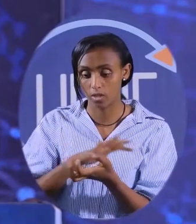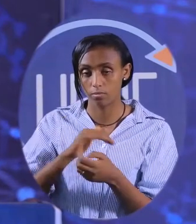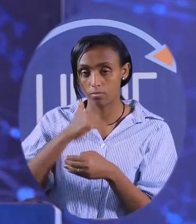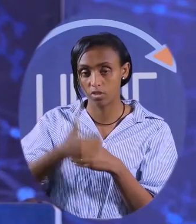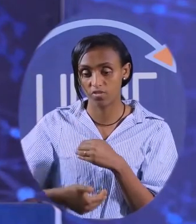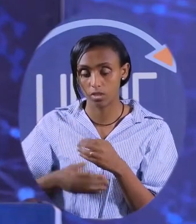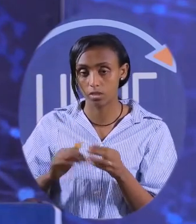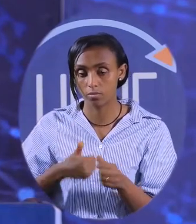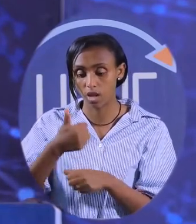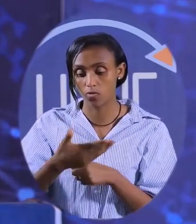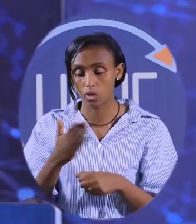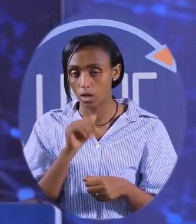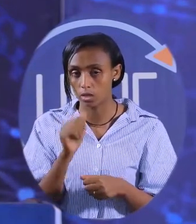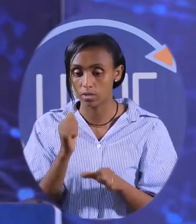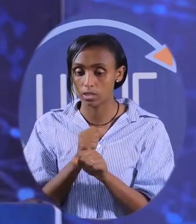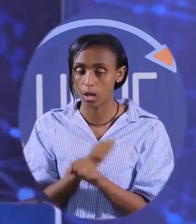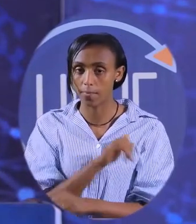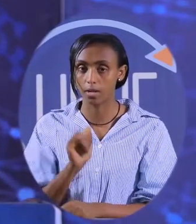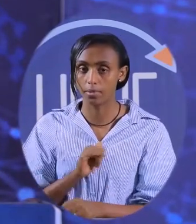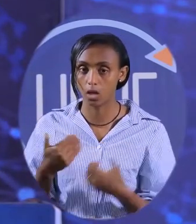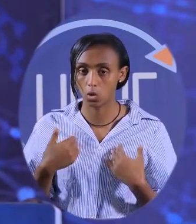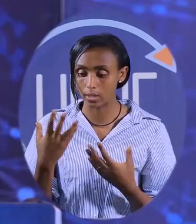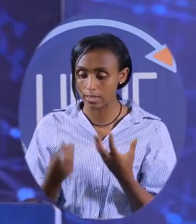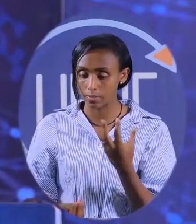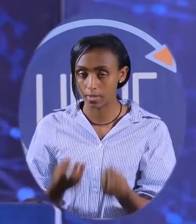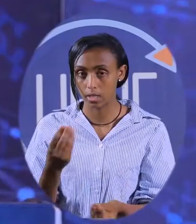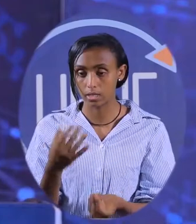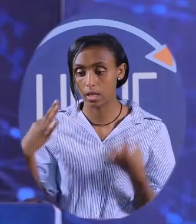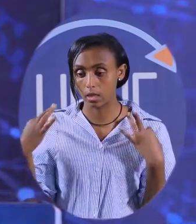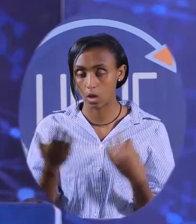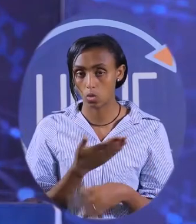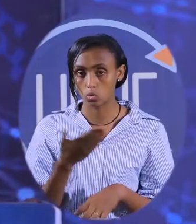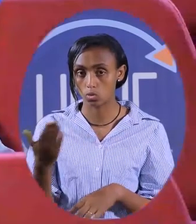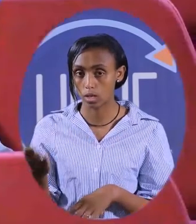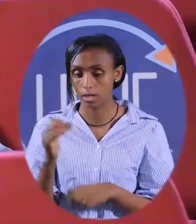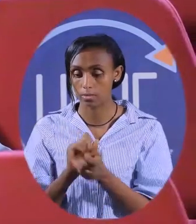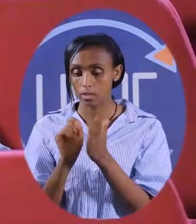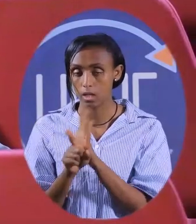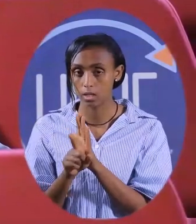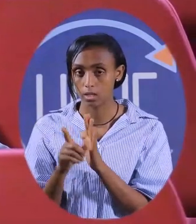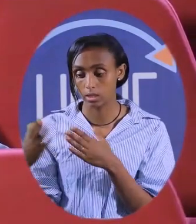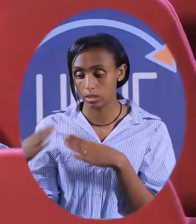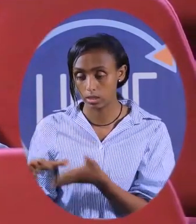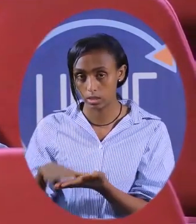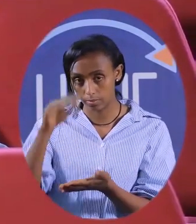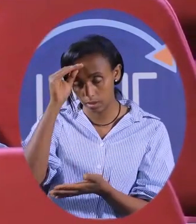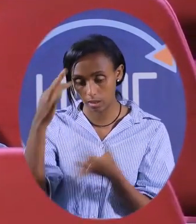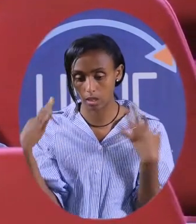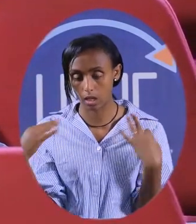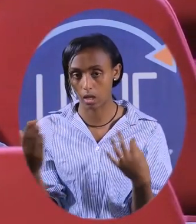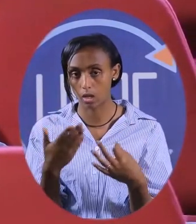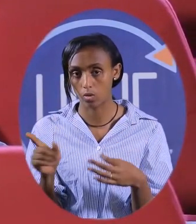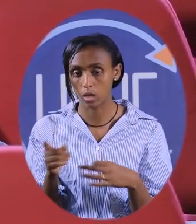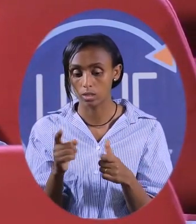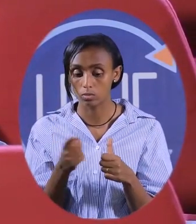አይደለም። ስራ ባለቤት አለው። ቀስ በቀስ የጤና ጉዳይ ለምሳሌ ትምህርት ጤናን ይመለከታል። ቁጥር አንድ ግን የትምህርት